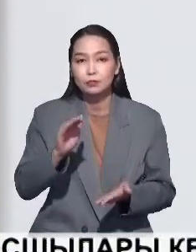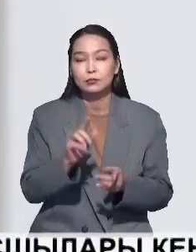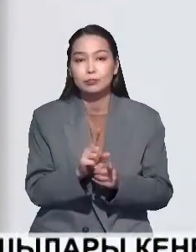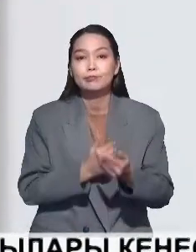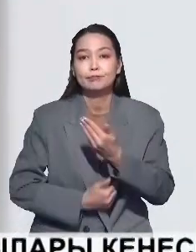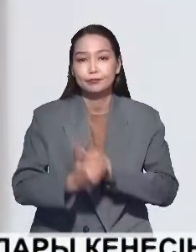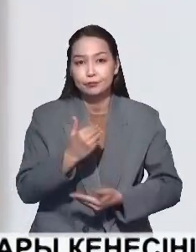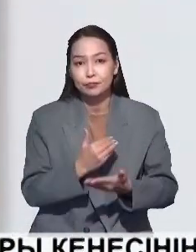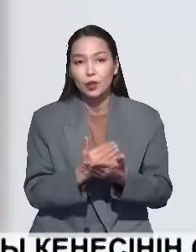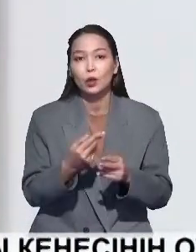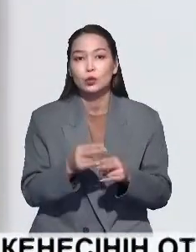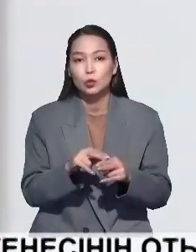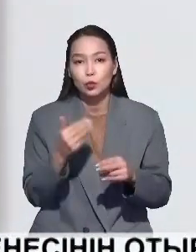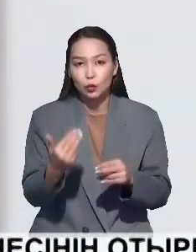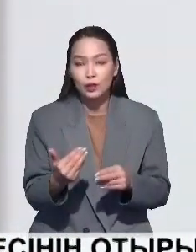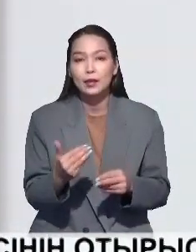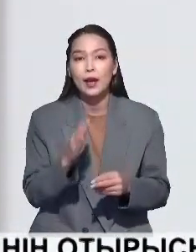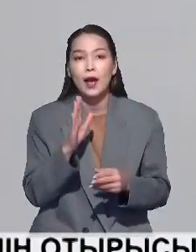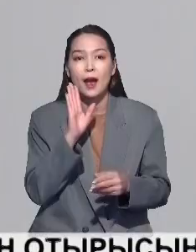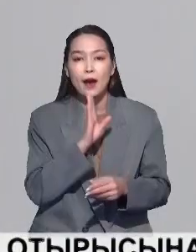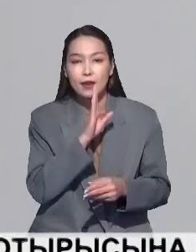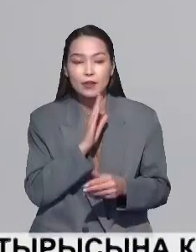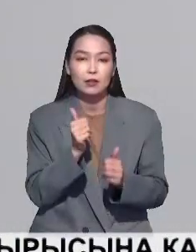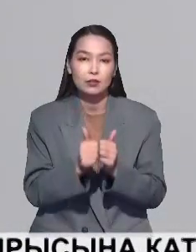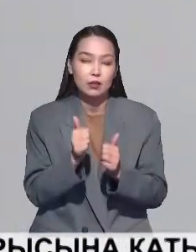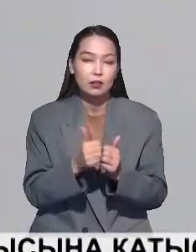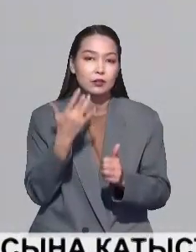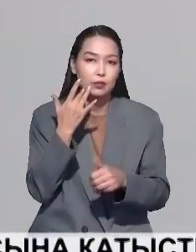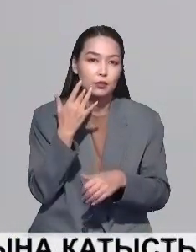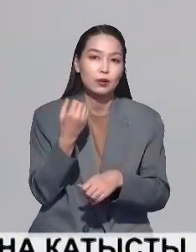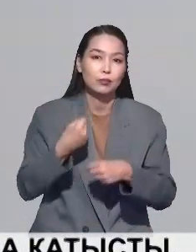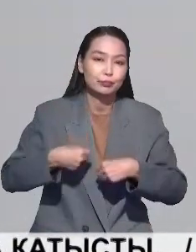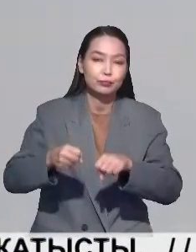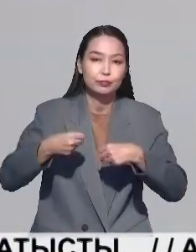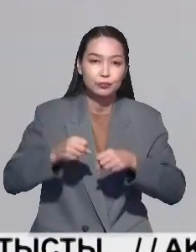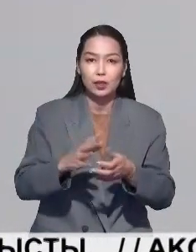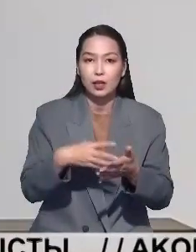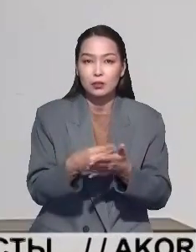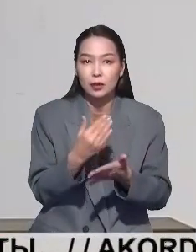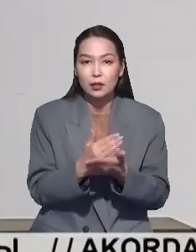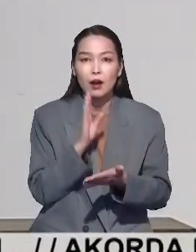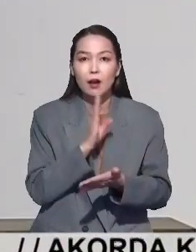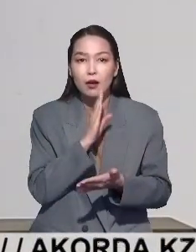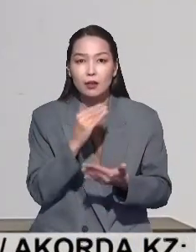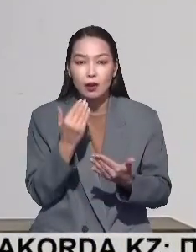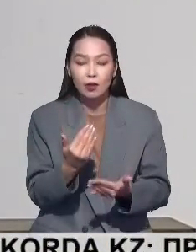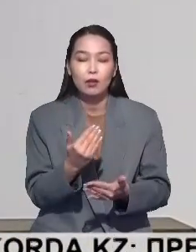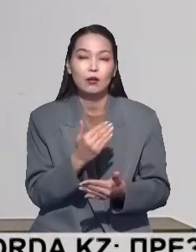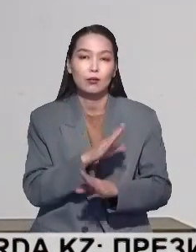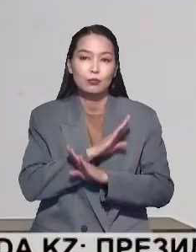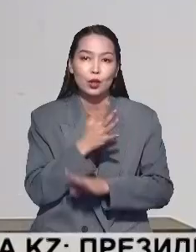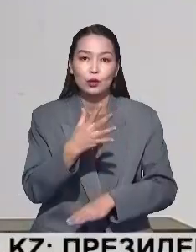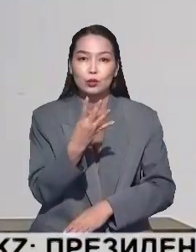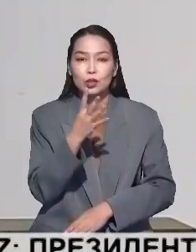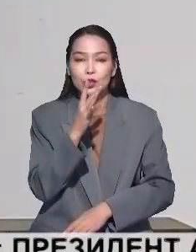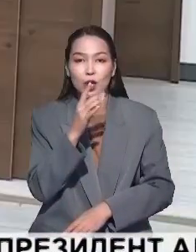шектеулі. Осы ішінде отағасы әйелін үнемі ұрып-соғып келген көрінеді. Әйелінің қолынан жан тапсырған 54 жастағы ер адам